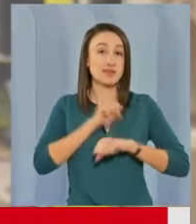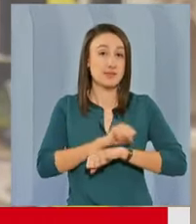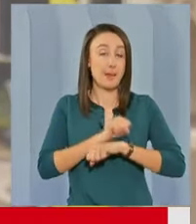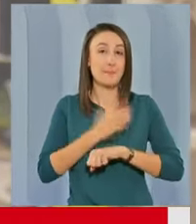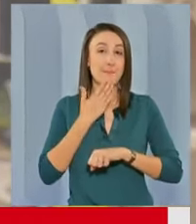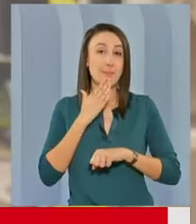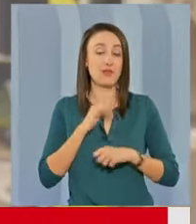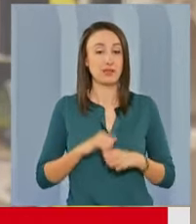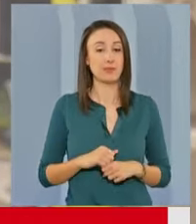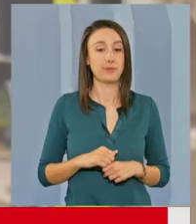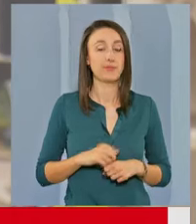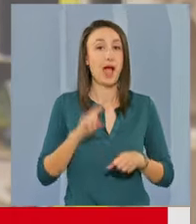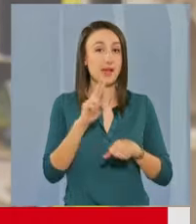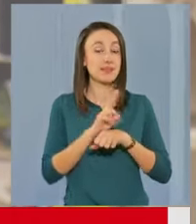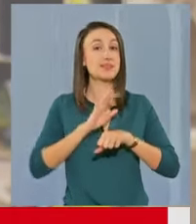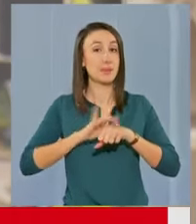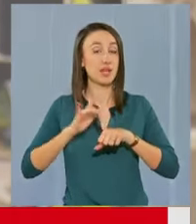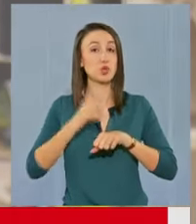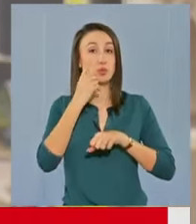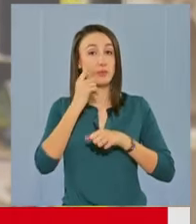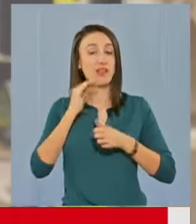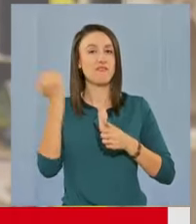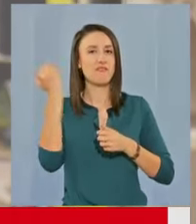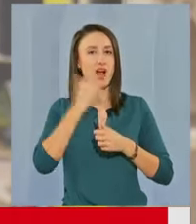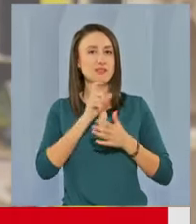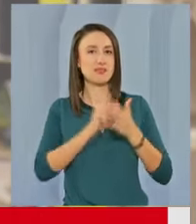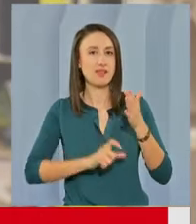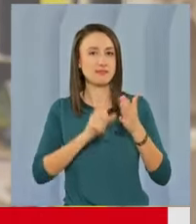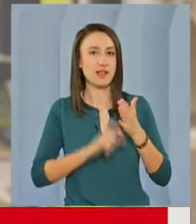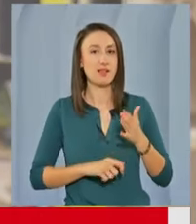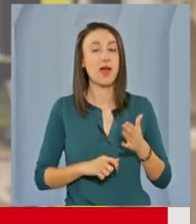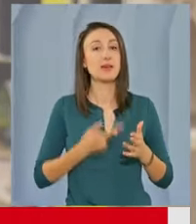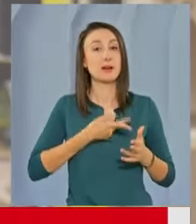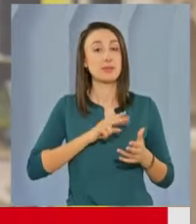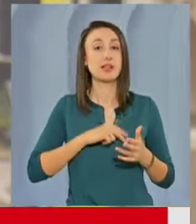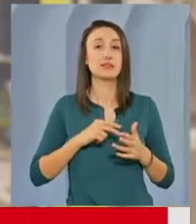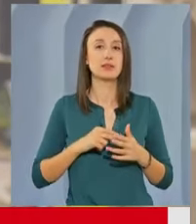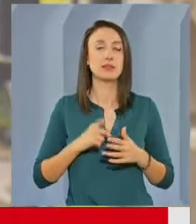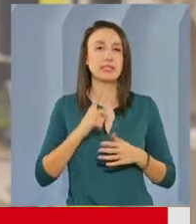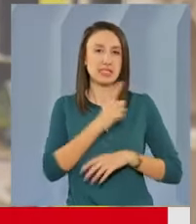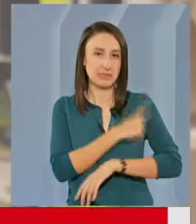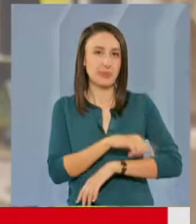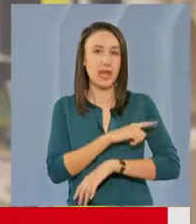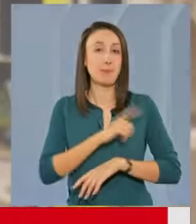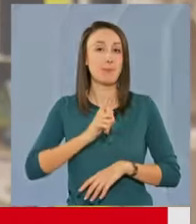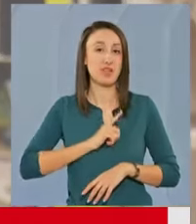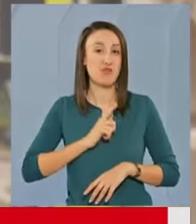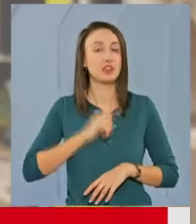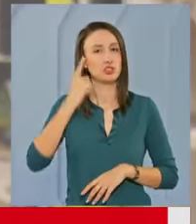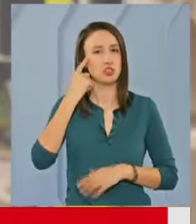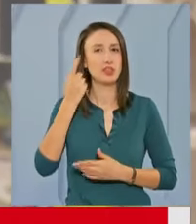numără asistenta medicală suspectată că a falsificat rețetele și reprezentantul clinicii private acuzat că știa de activitatea ilegală a